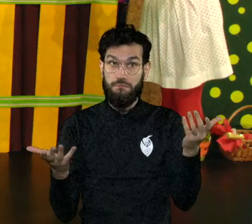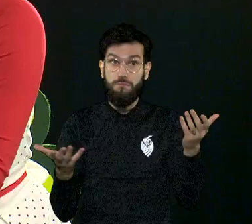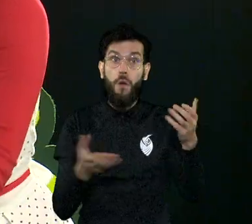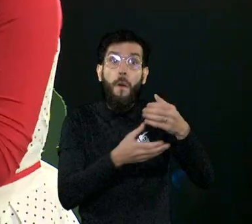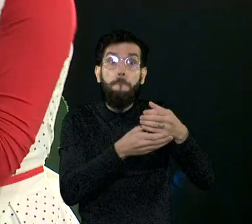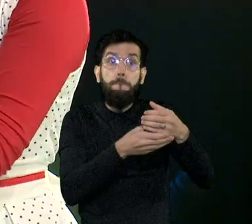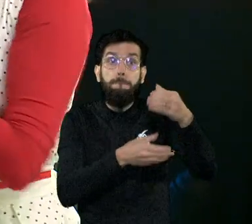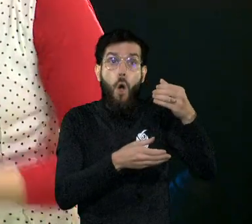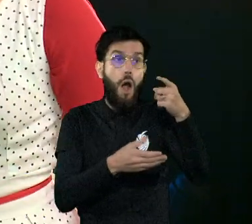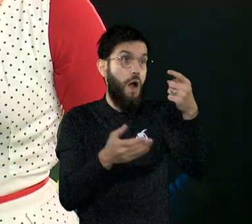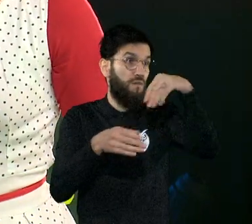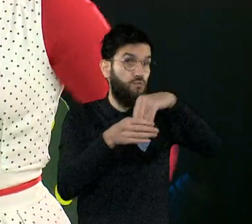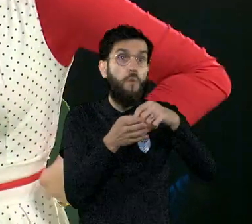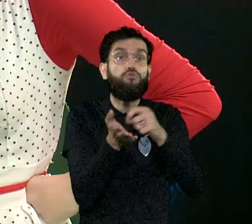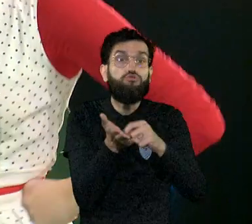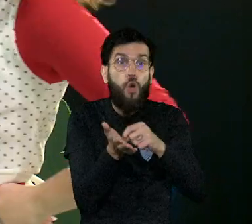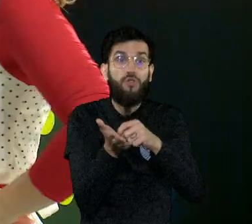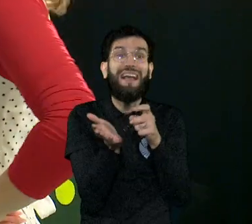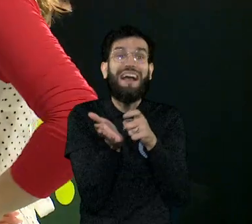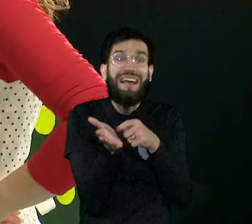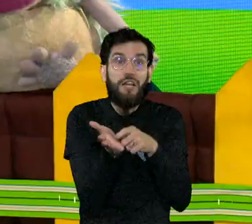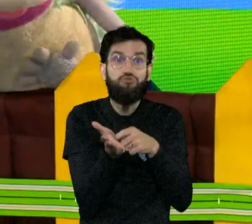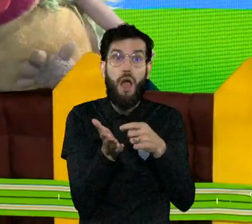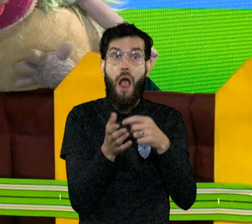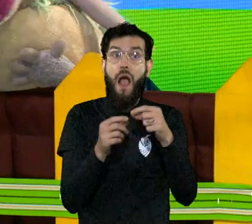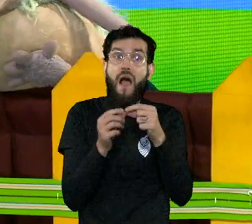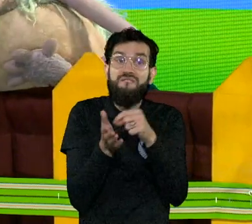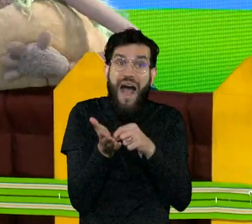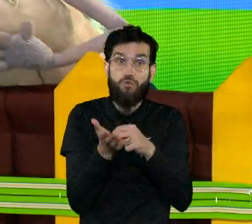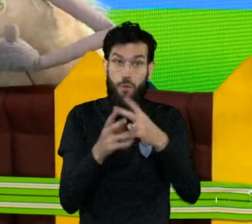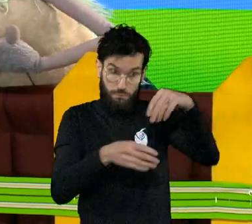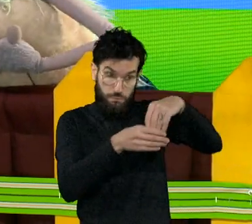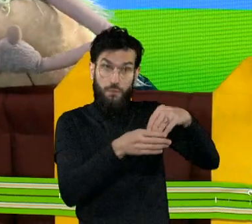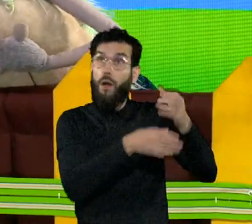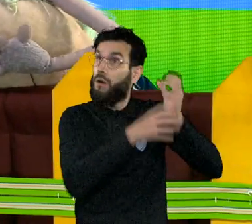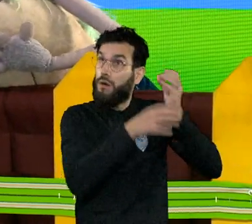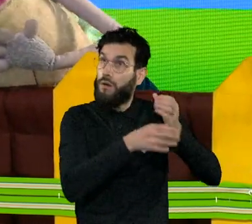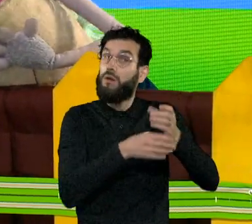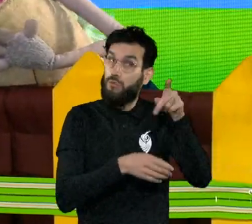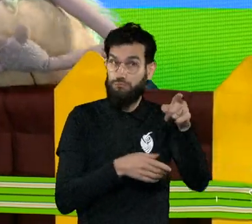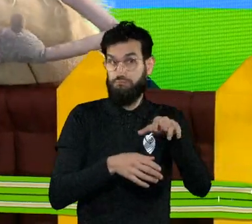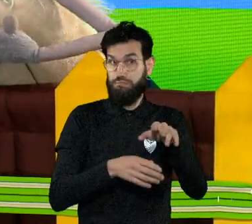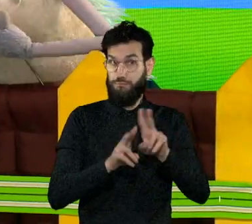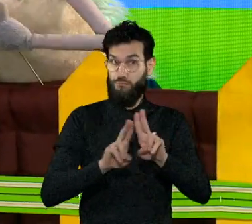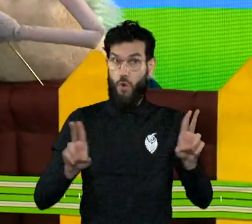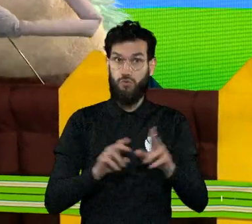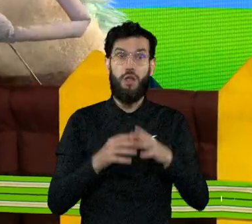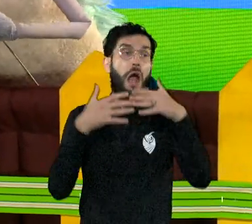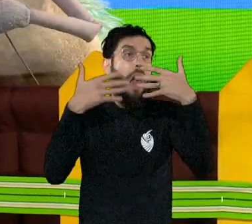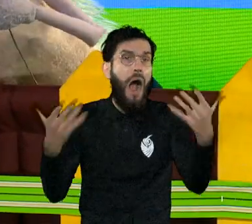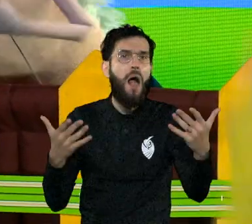naplnený šošovicou, rýžou alebo fazulou. Alebo napríklad niečo farebné,